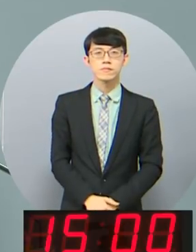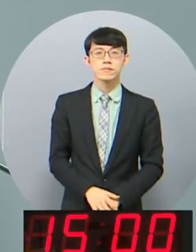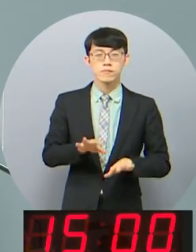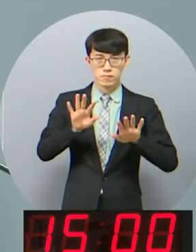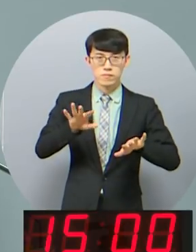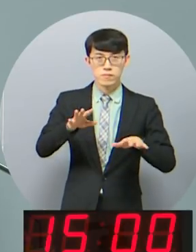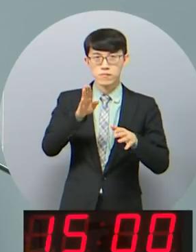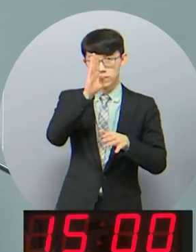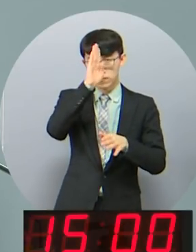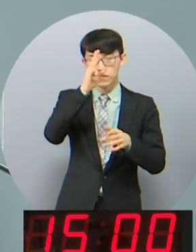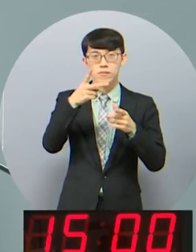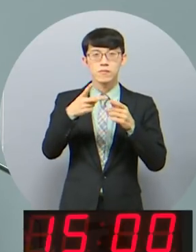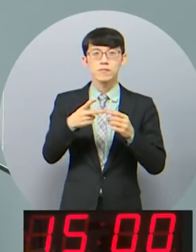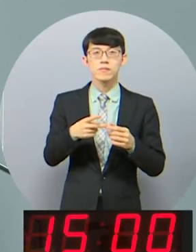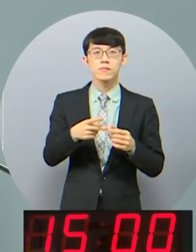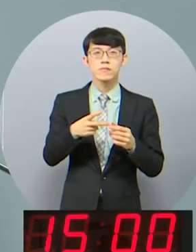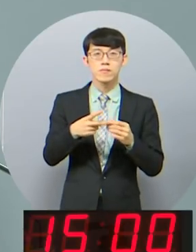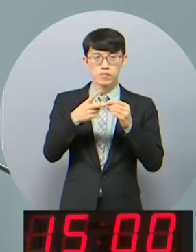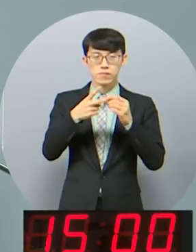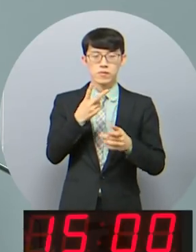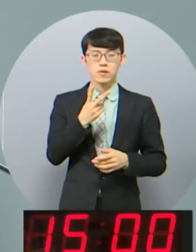现在请第二位